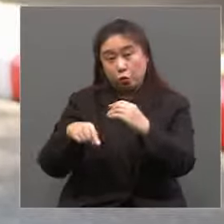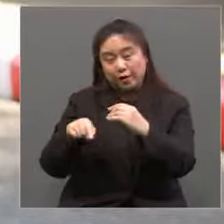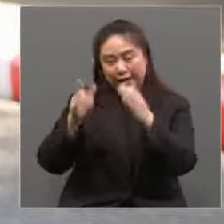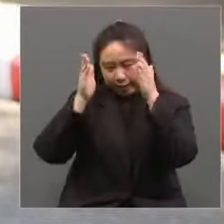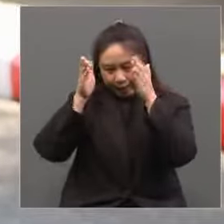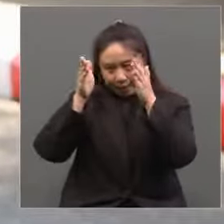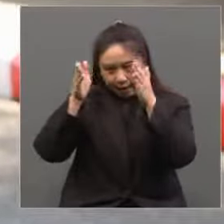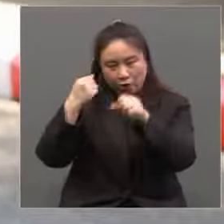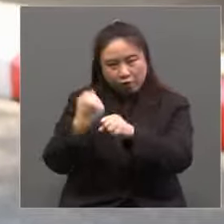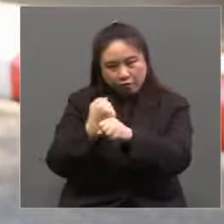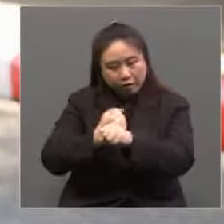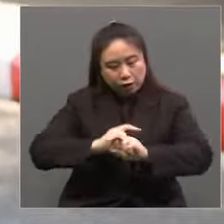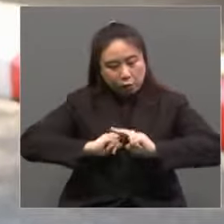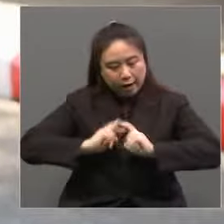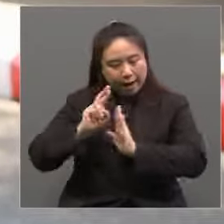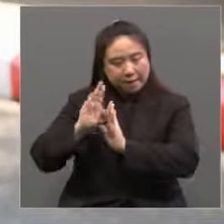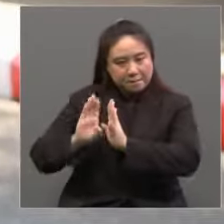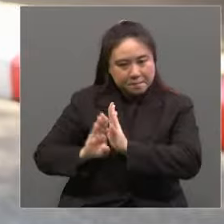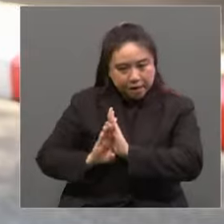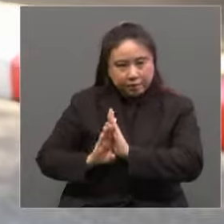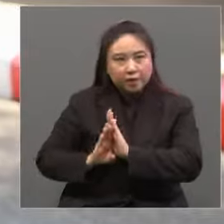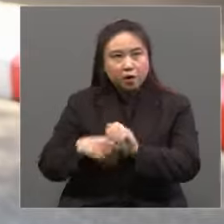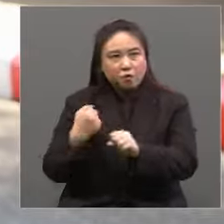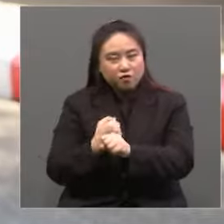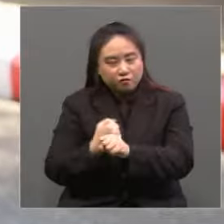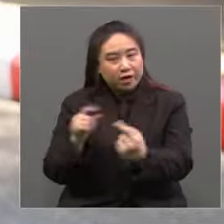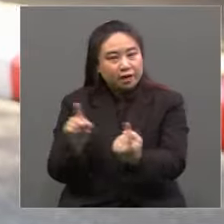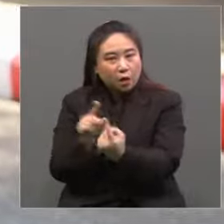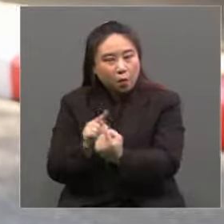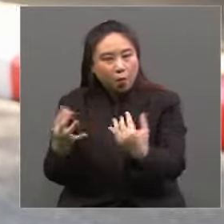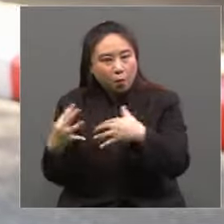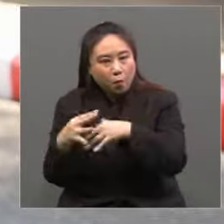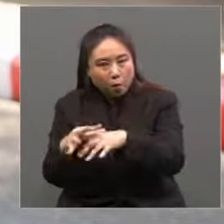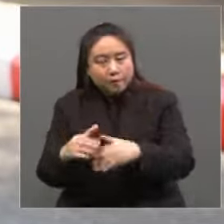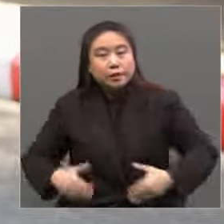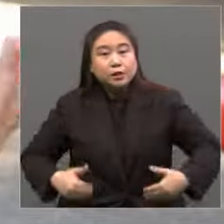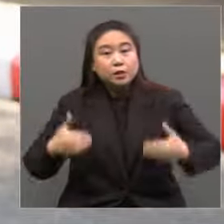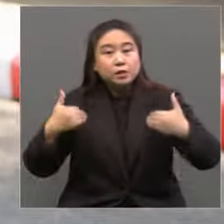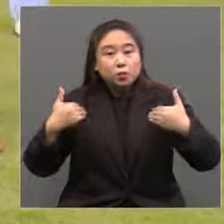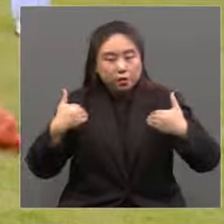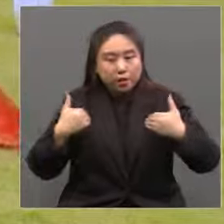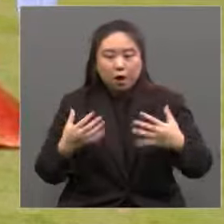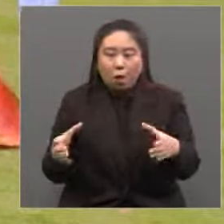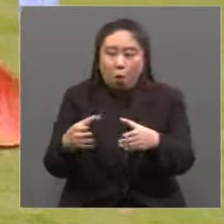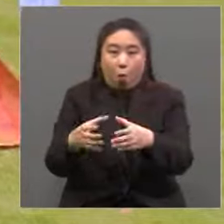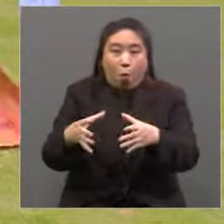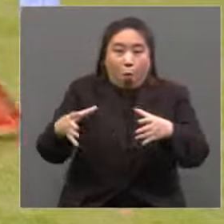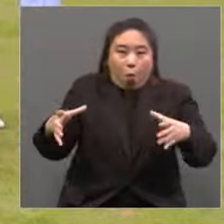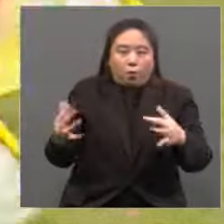ช่ค่ะได้ฝึกระเบียบตัวเองได้ฝึกเข้าสังคมค่ะการใช้ชีวิตอยู่แบบกับคนกลุ่มใหญ่ๆใ